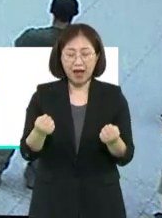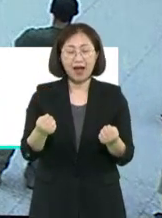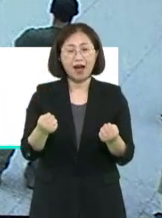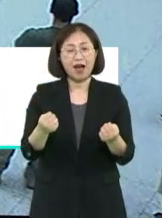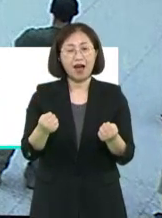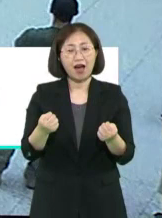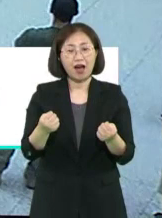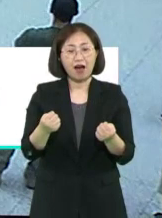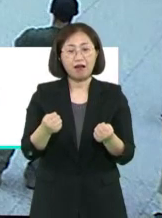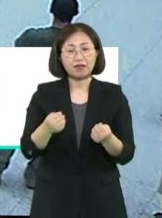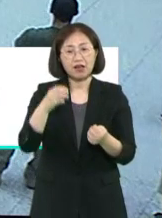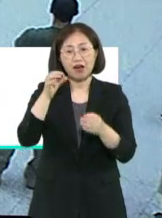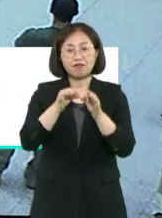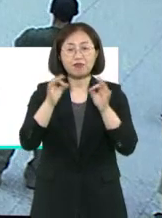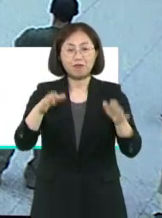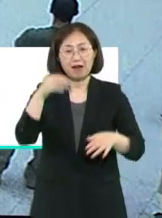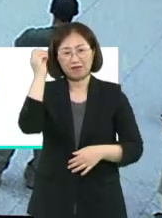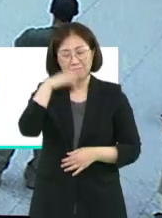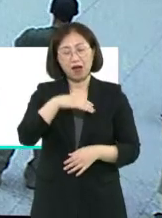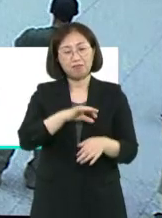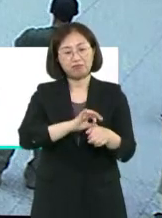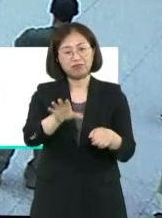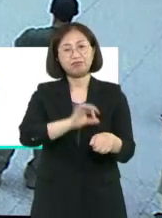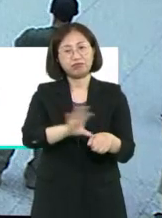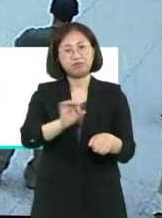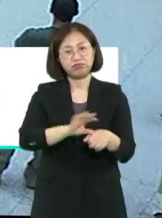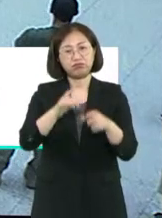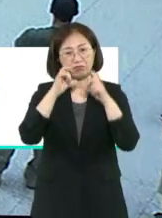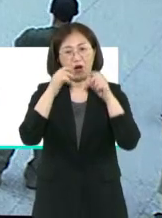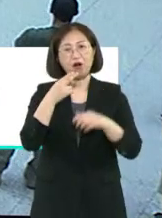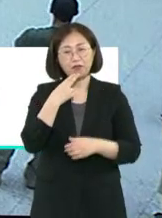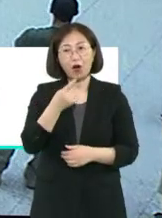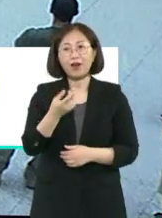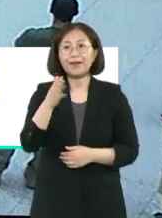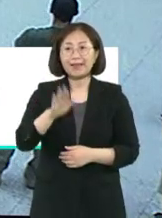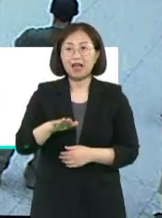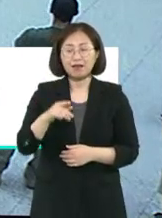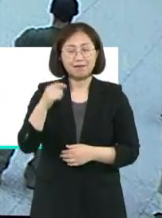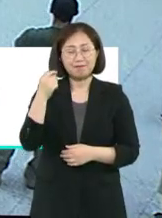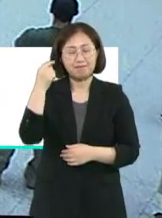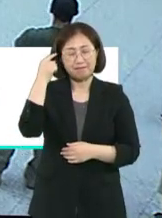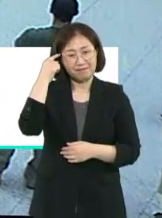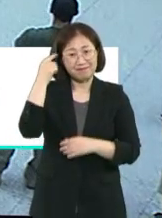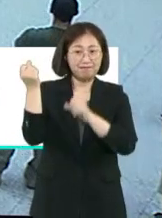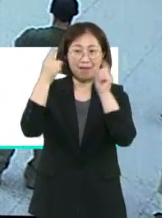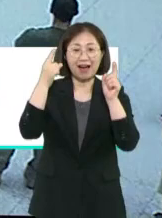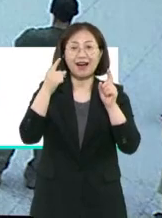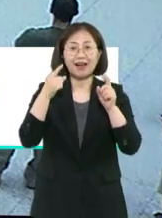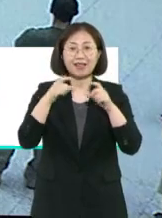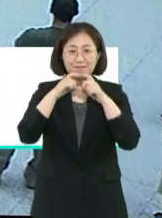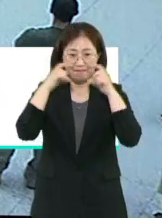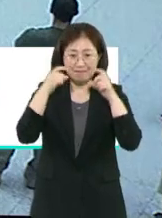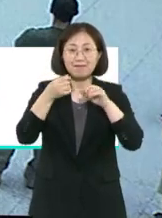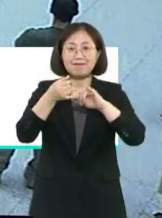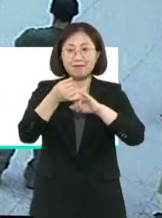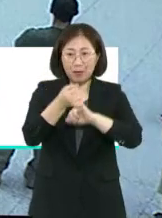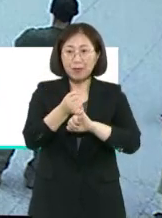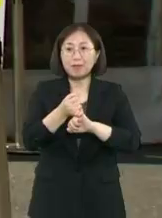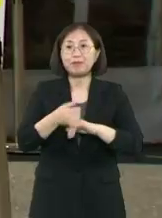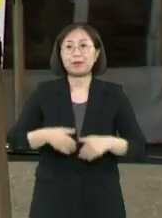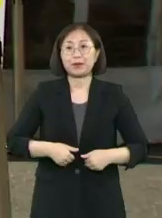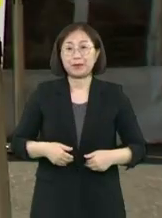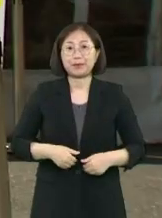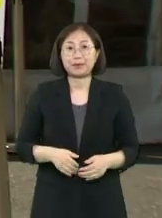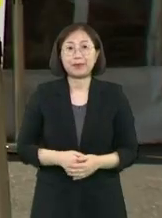한동안 느슨했던 개인 방역수칙 다시 꼼꼼하게 챙기셔야겠습니다. 이중선 개관의학 전문 기자입니다.